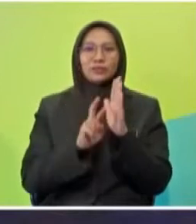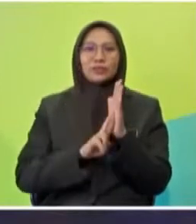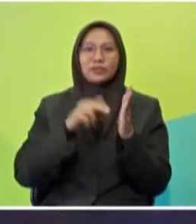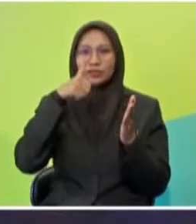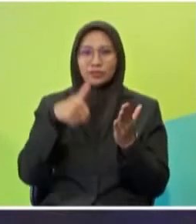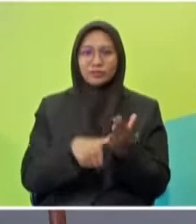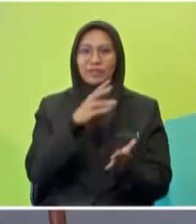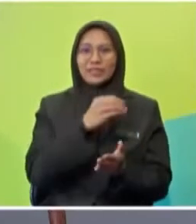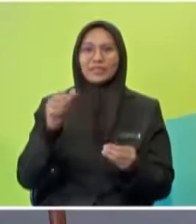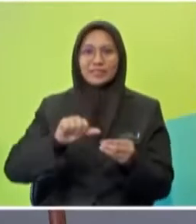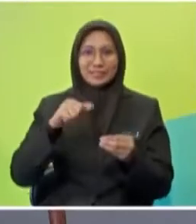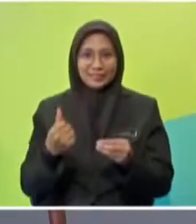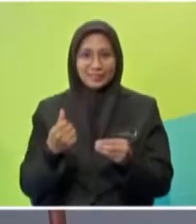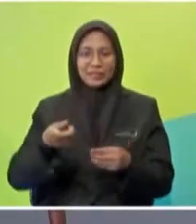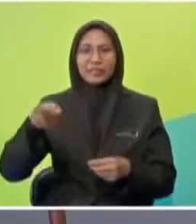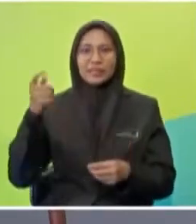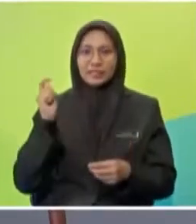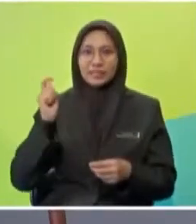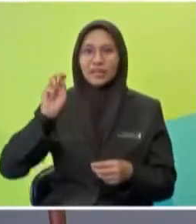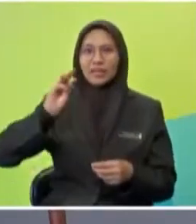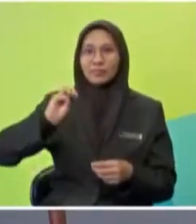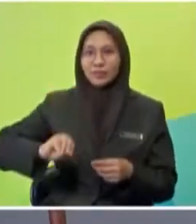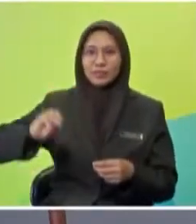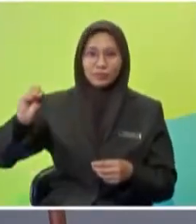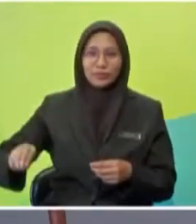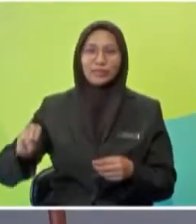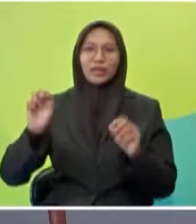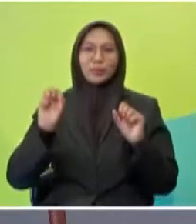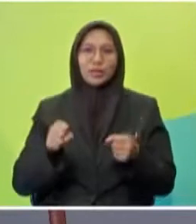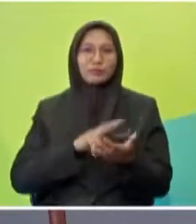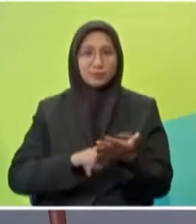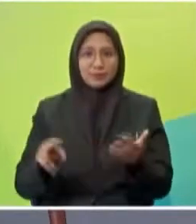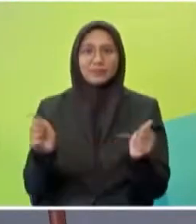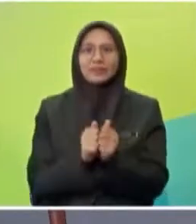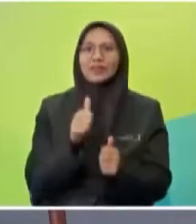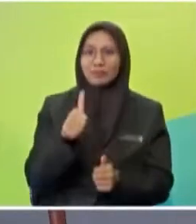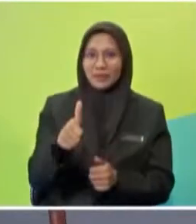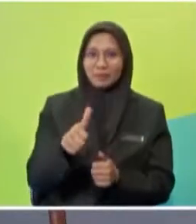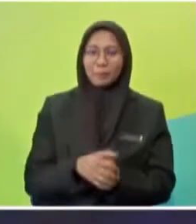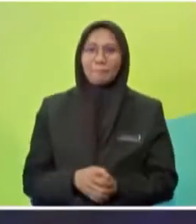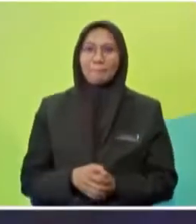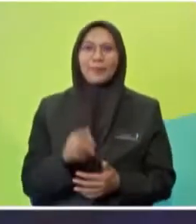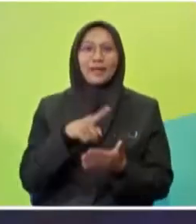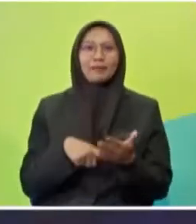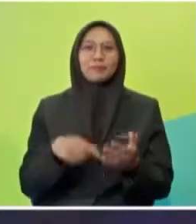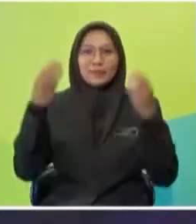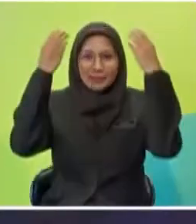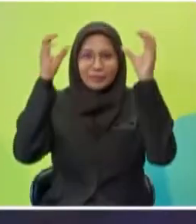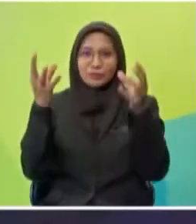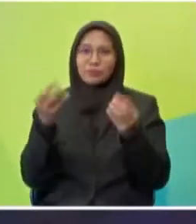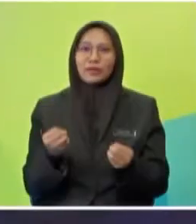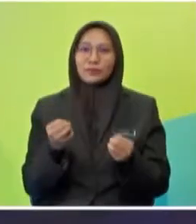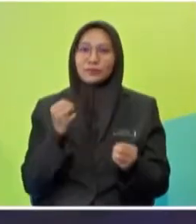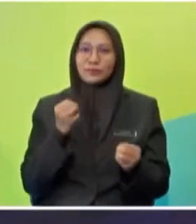baik kaji sebenarnya setuju jadi kita dengarkan rumusan dari murid-murid kita mungkin Ceko ada juga rumusan sedikit ya bagaikan